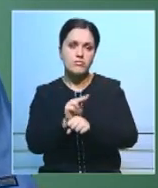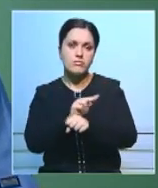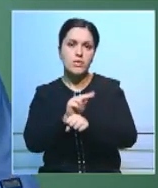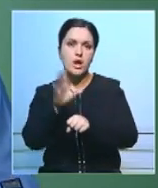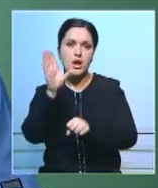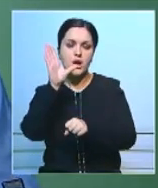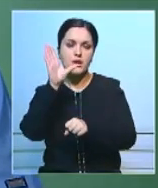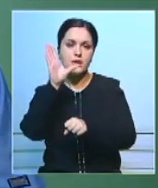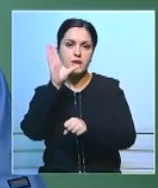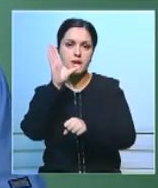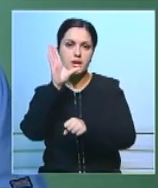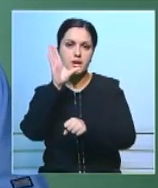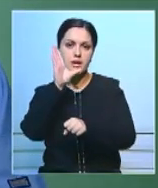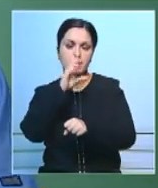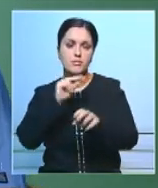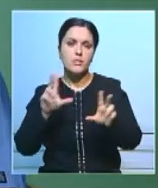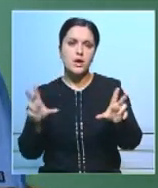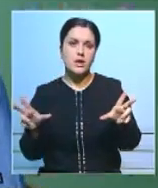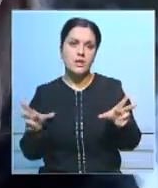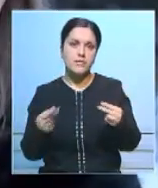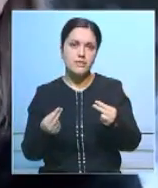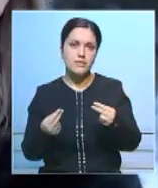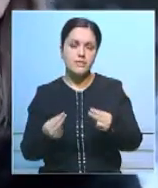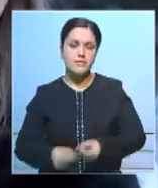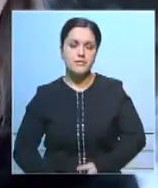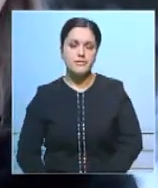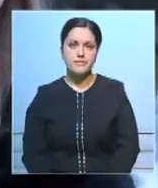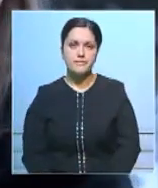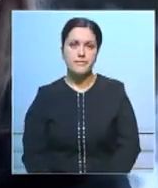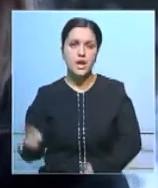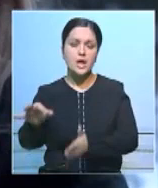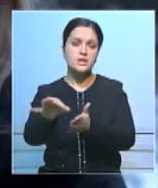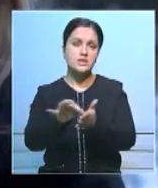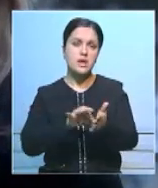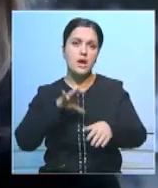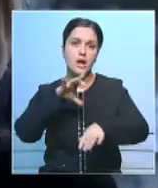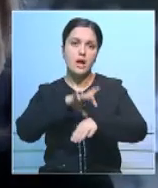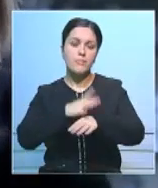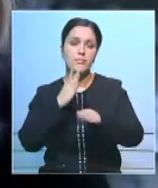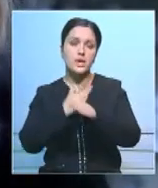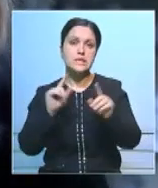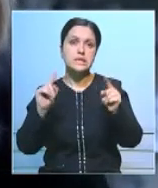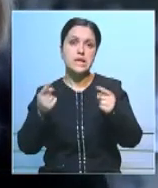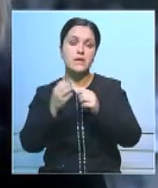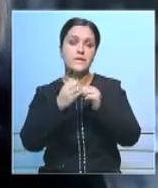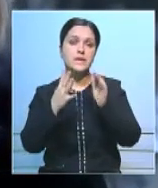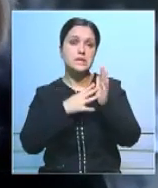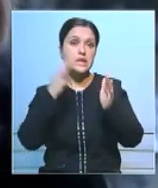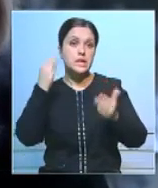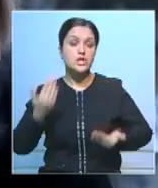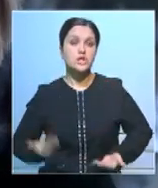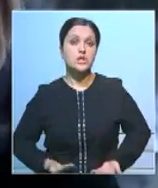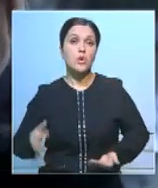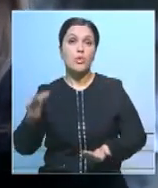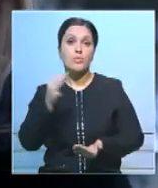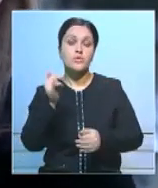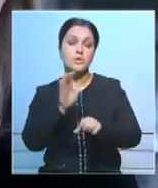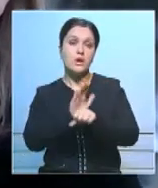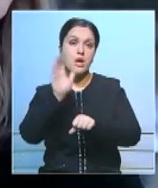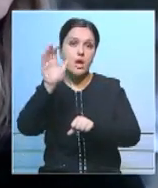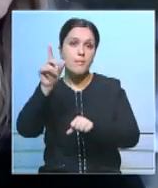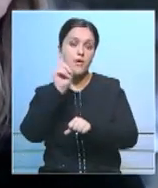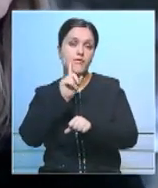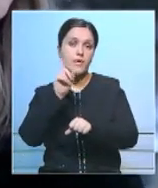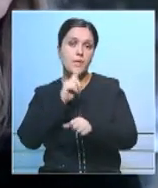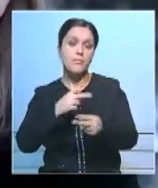обошлась относительно удовлетворительно. По горячим следам задержан 19-летний житель области. В данное время он водворен в изолятор